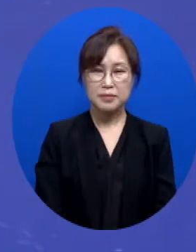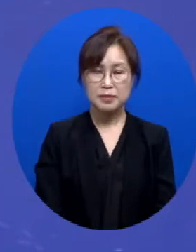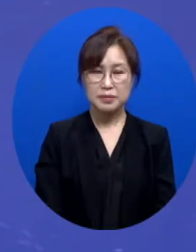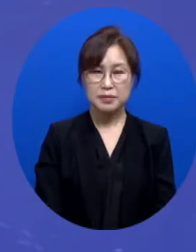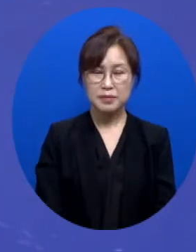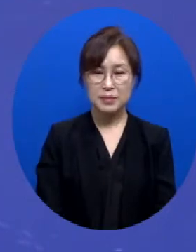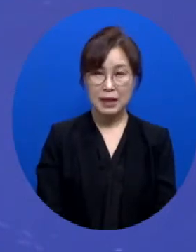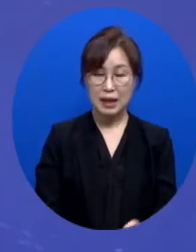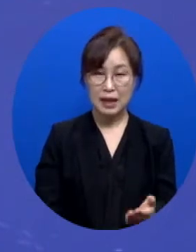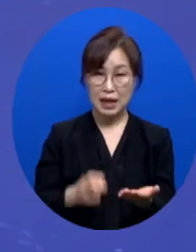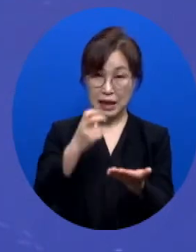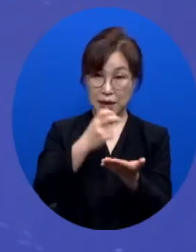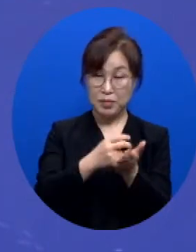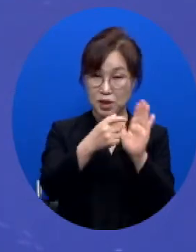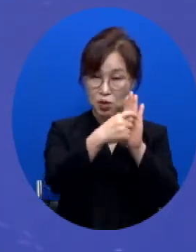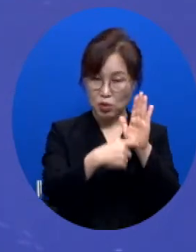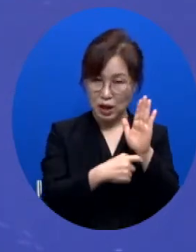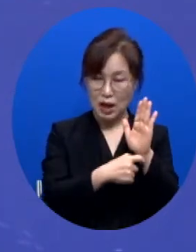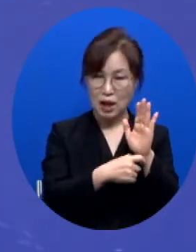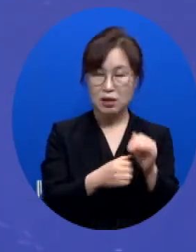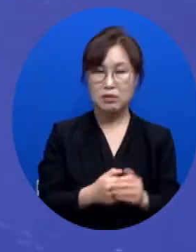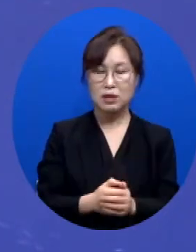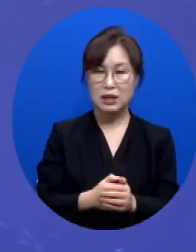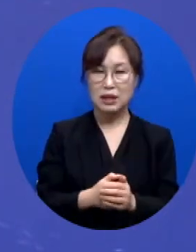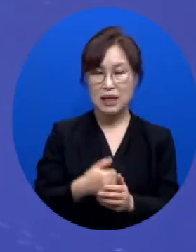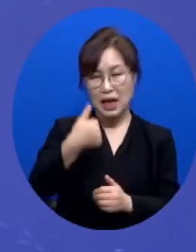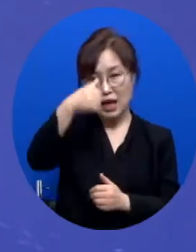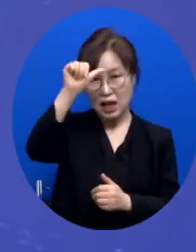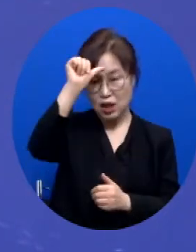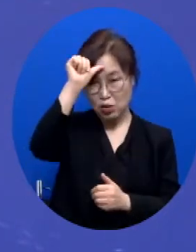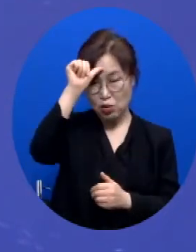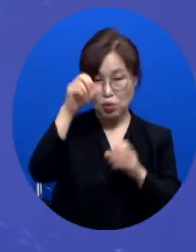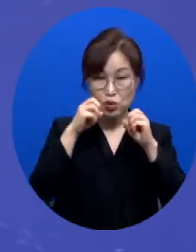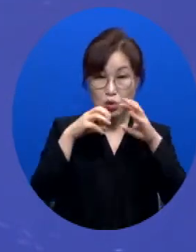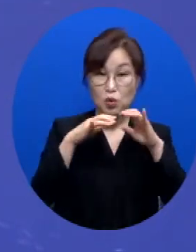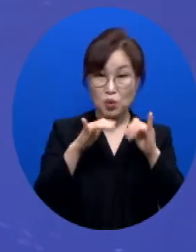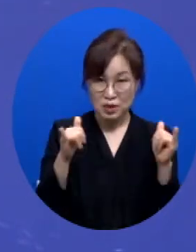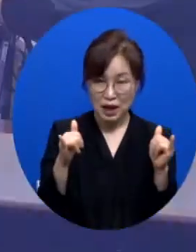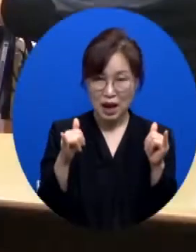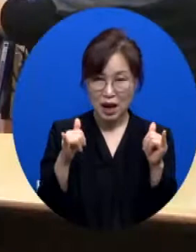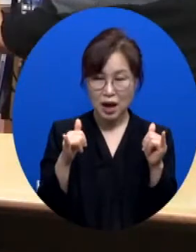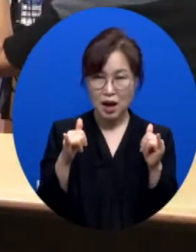기독교대학 감리회가 코로나19로 숨진 인도 선교사를 추모하는 예배를 드렸습니다.